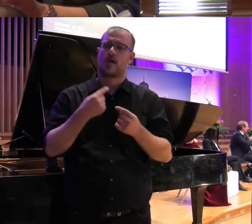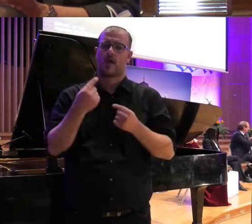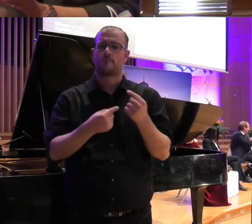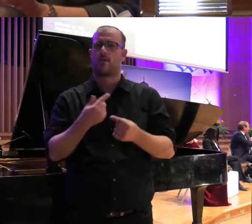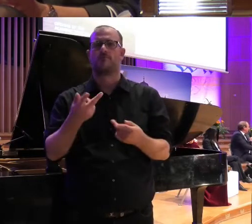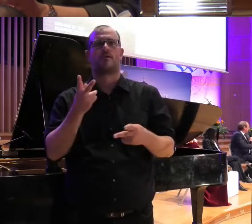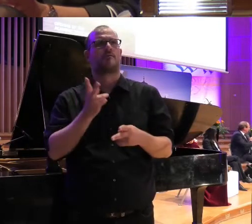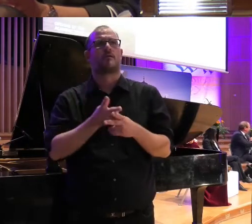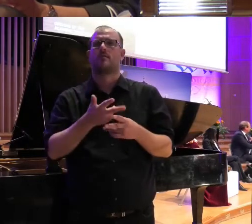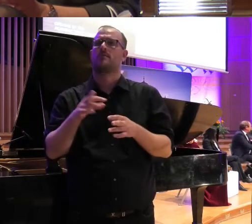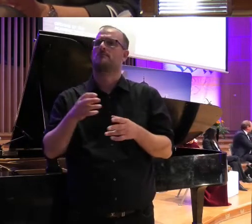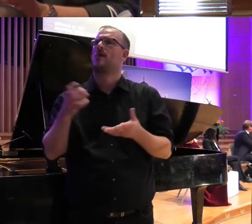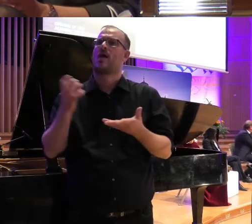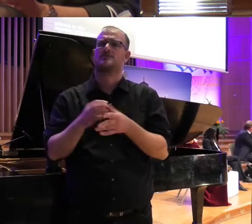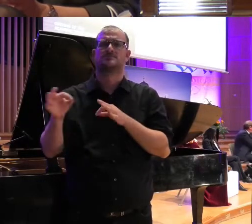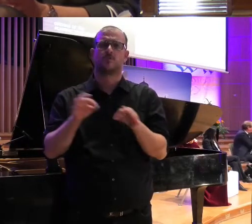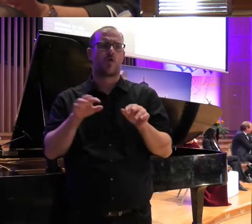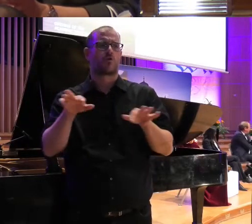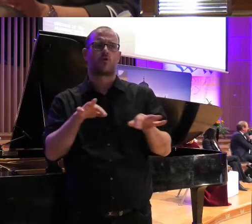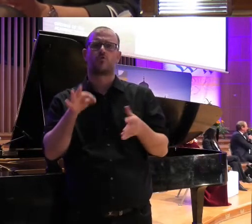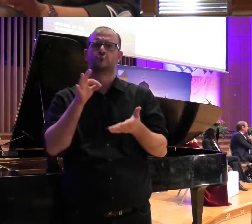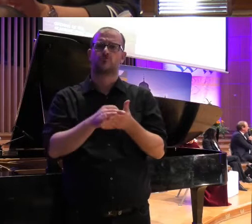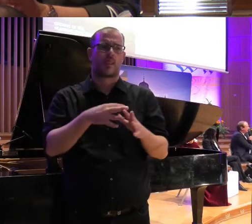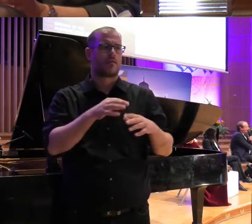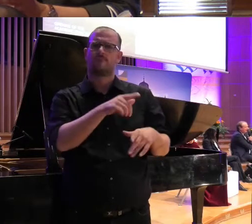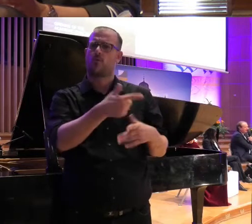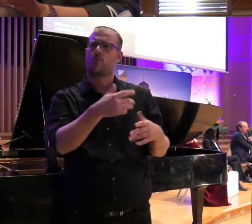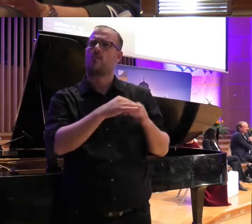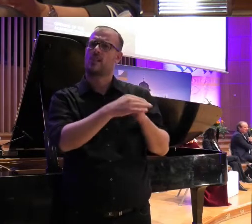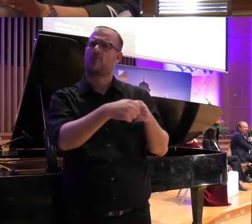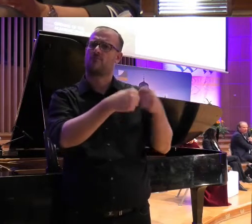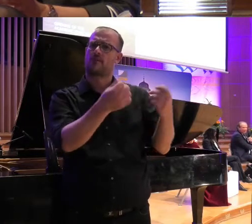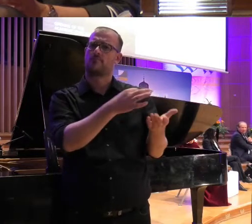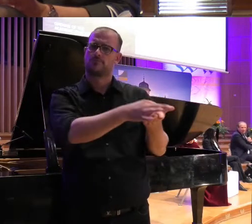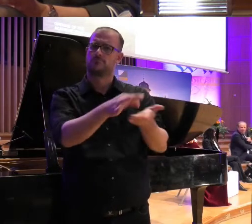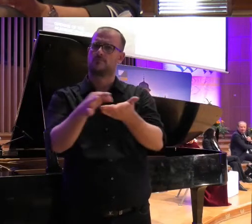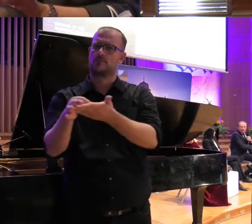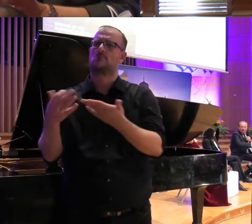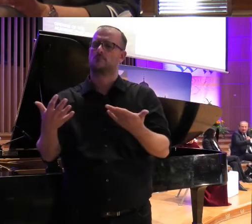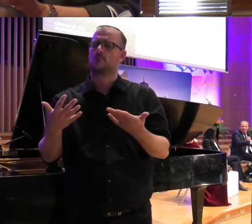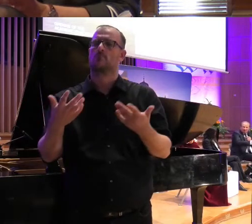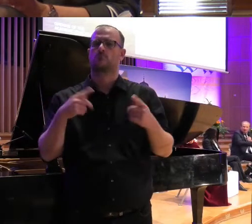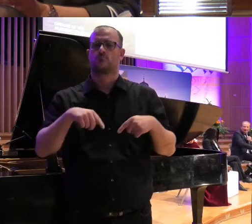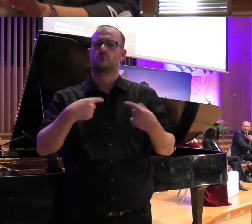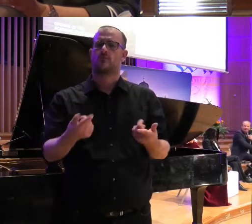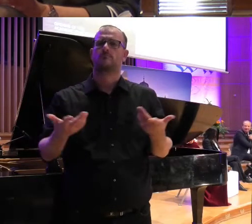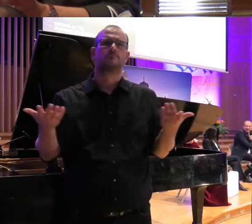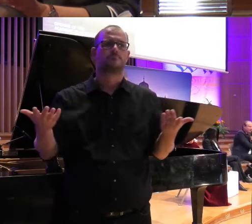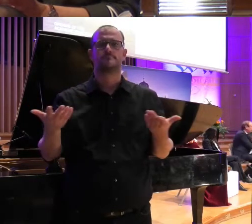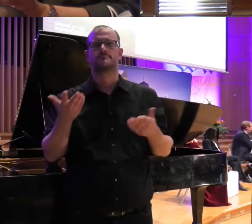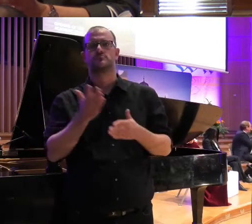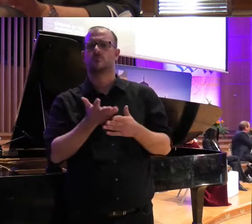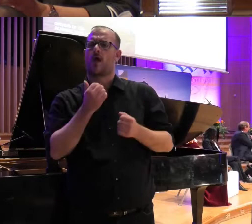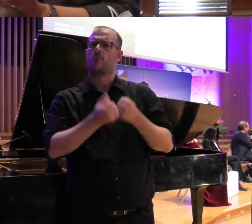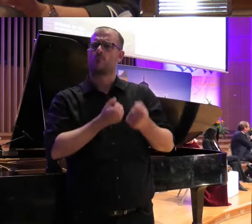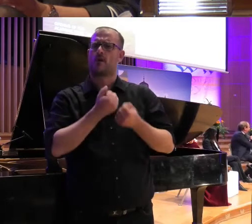eigene Einsatzleitung, Koordinierungsstäbe einrichten in den betroffenen Landesverbänden, in den Ortsverbänden und das ist dann sozusagen ein Mechanismus,